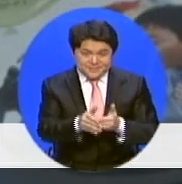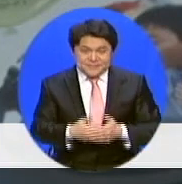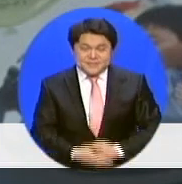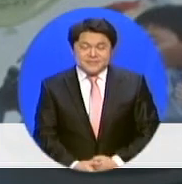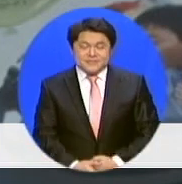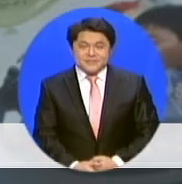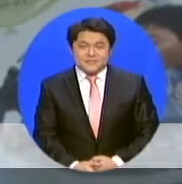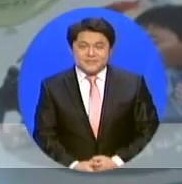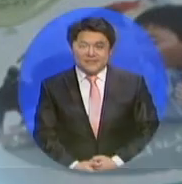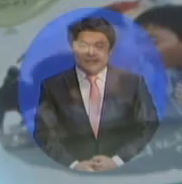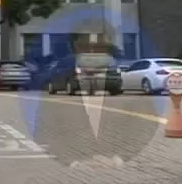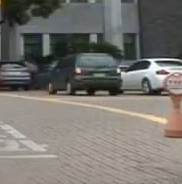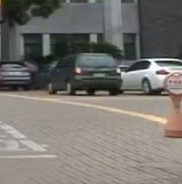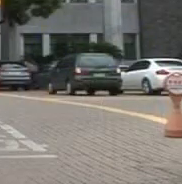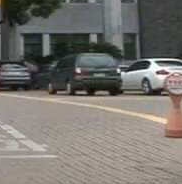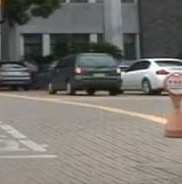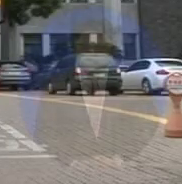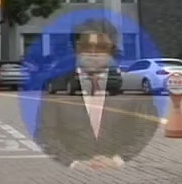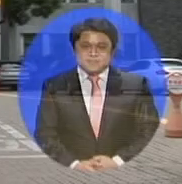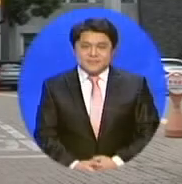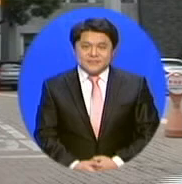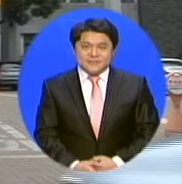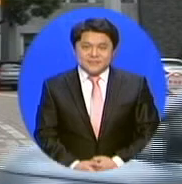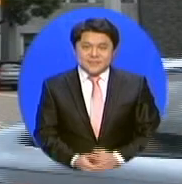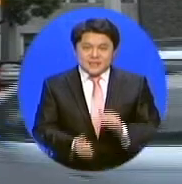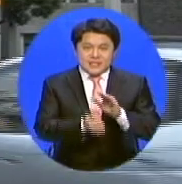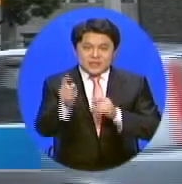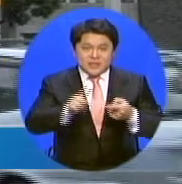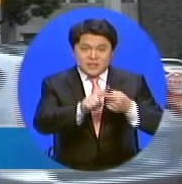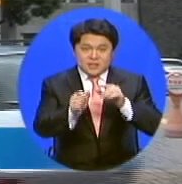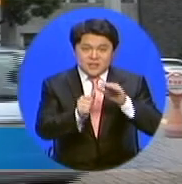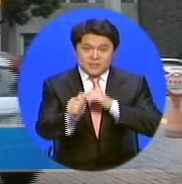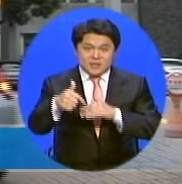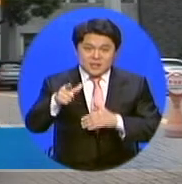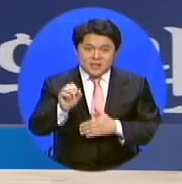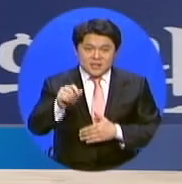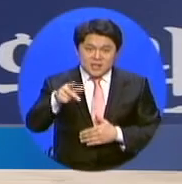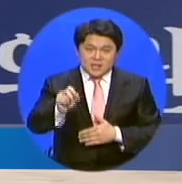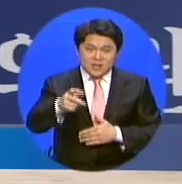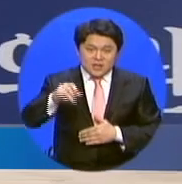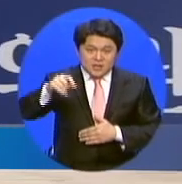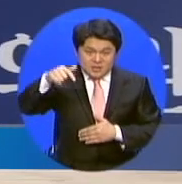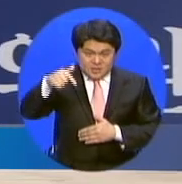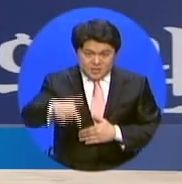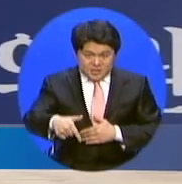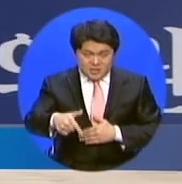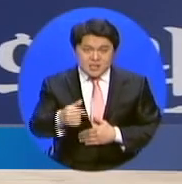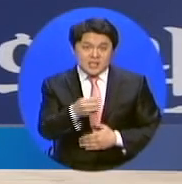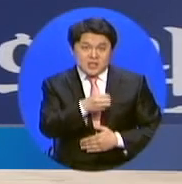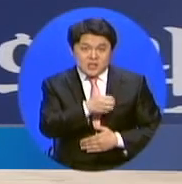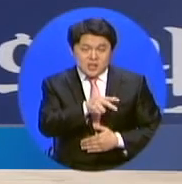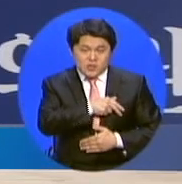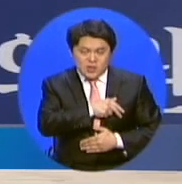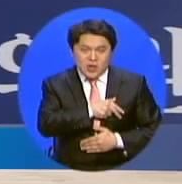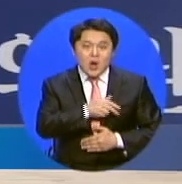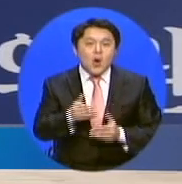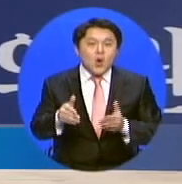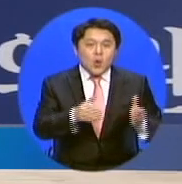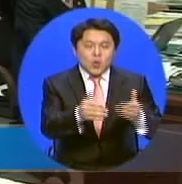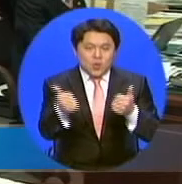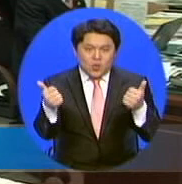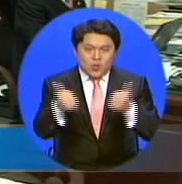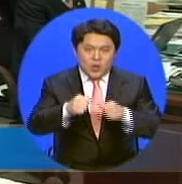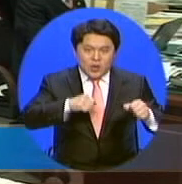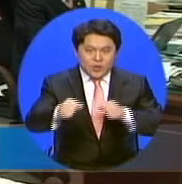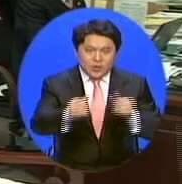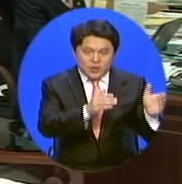강성준 기자입니다. 무소속 희망연대대표 강경식 의원이 도의회 의정활동을 정리한 의정보고서를